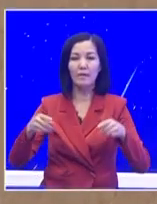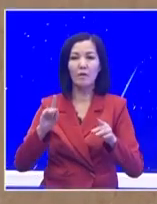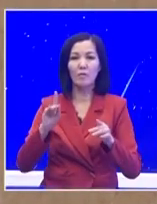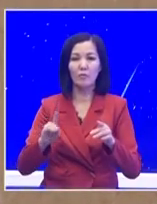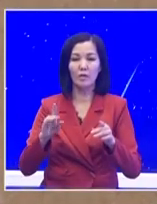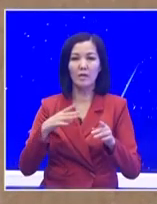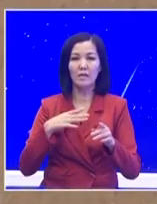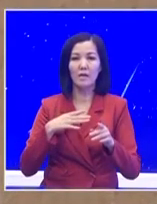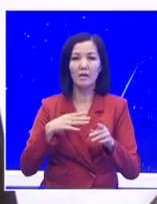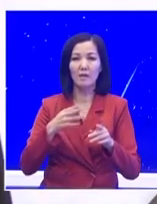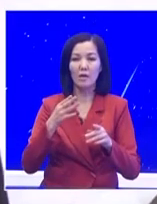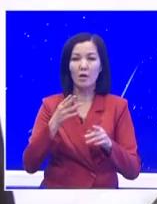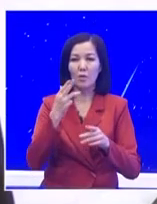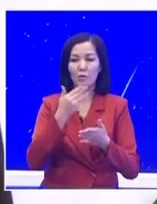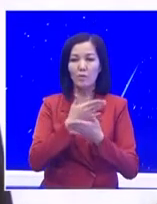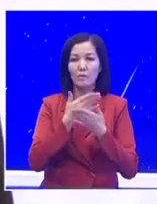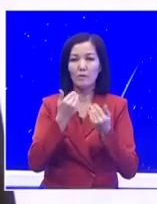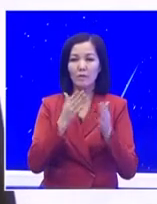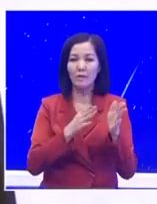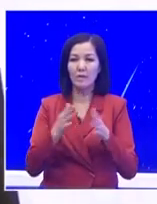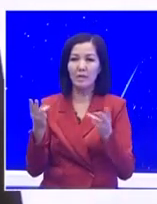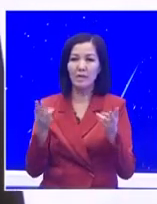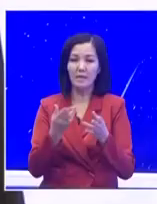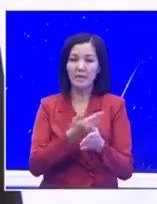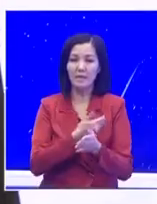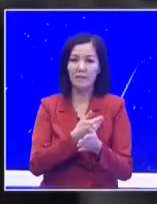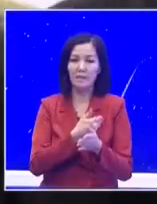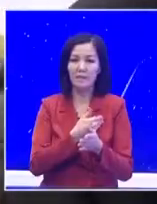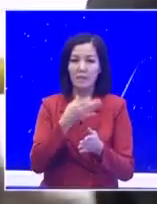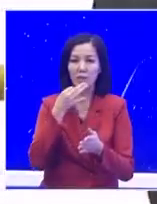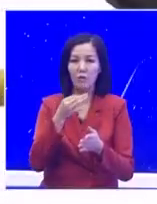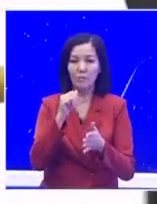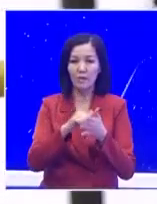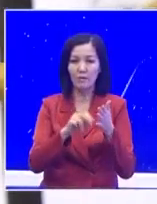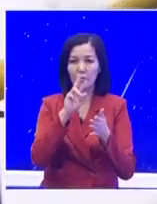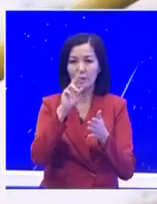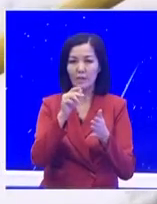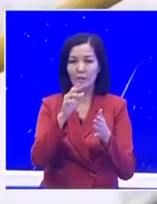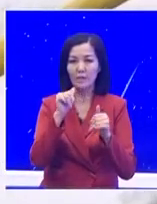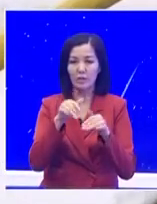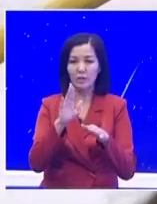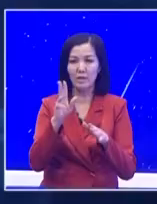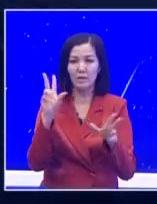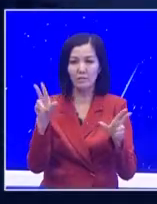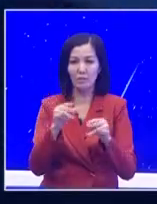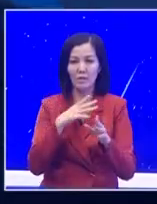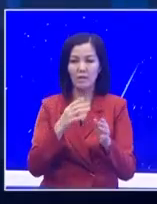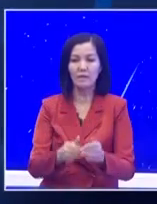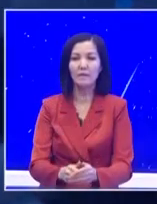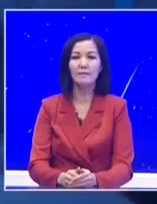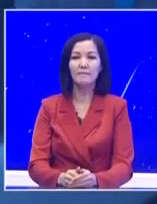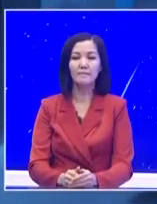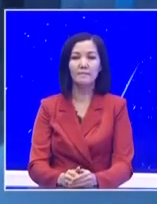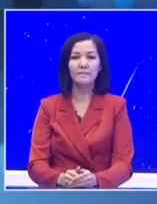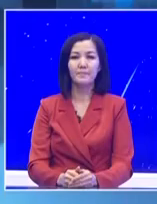көрсеткен ыңғайсыз аумақтарды ретке келтірсе деп отыр. Ал жауаптылар бұл олқылықтар алдағы уақытта шешіледі деп уәде етті. Мадина Берқызы,